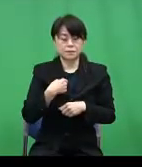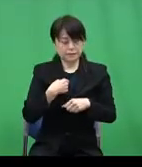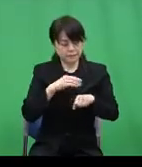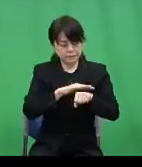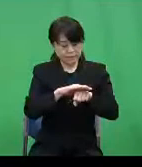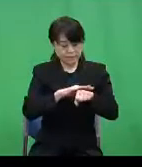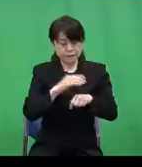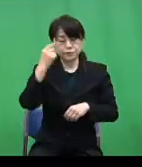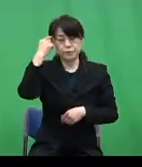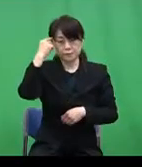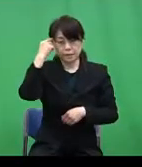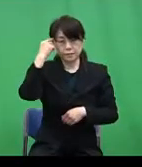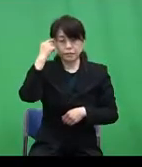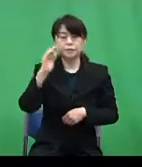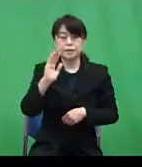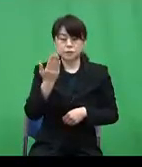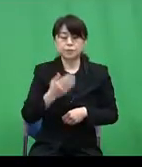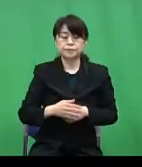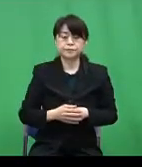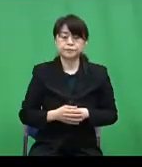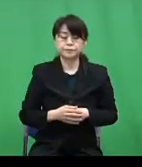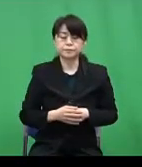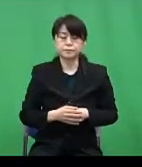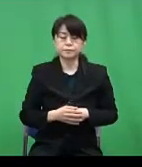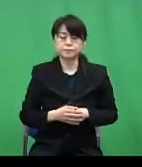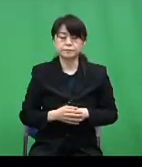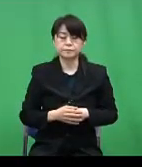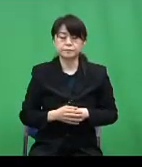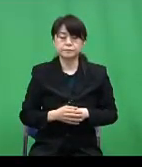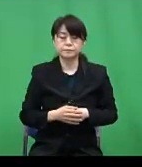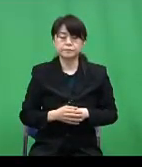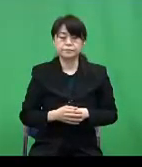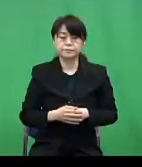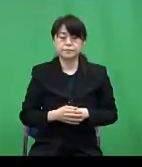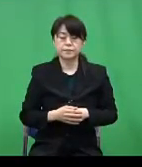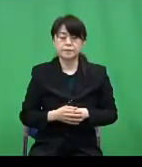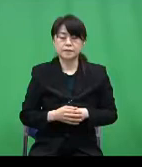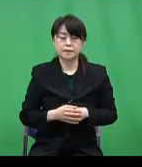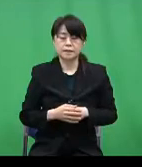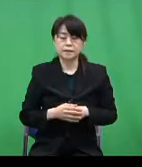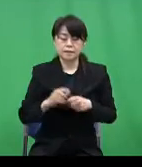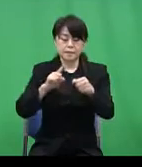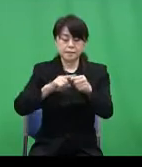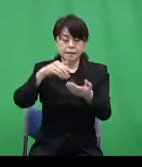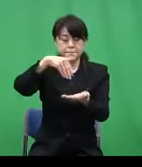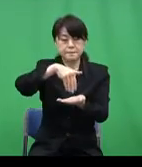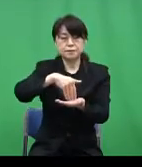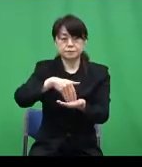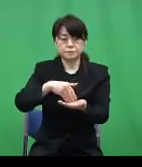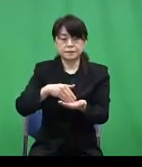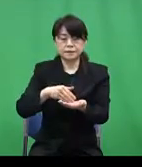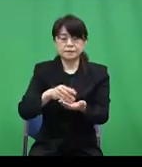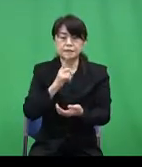まあ、私としては重く受け止めておりますけれども、ただ年末にお話した